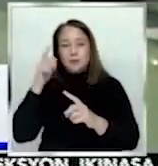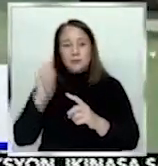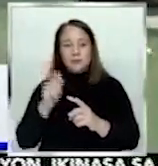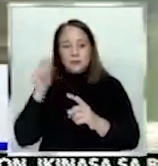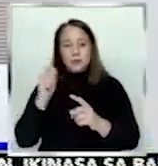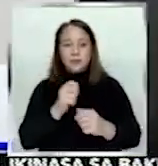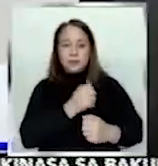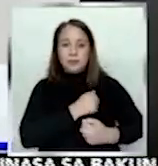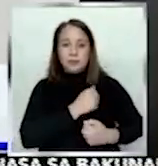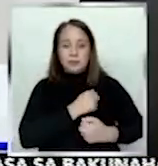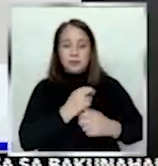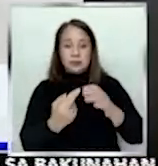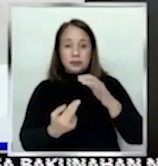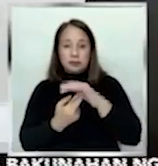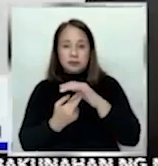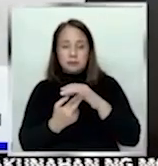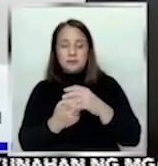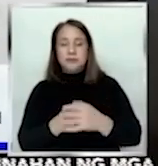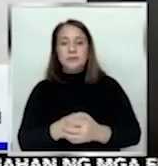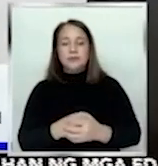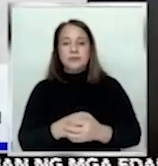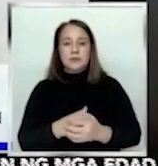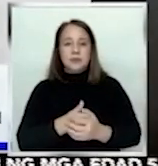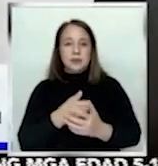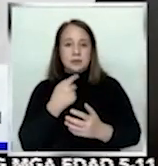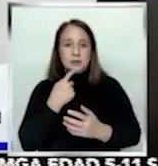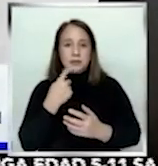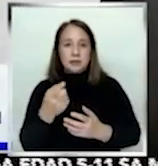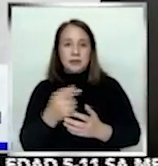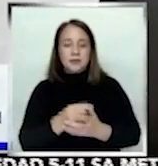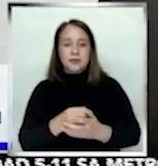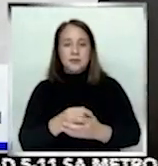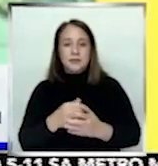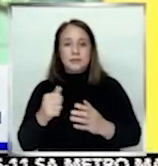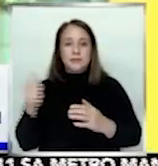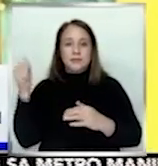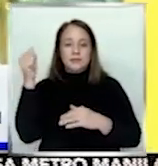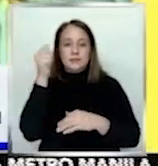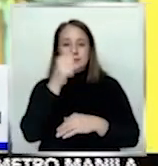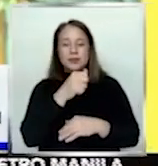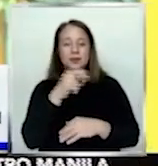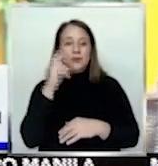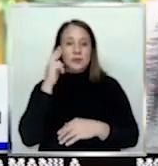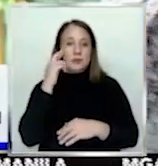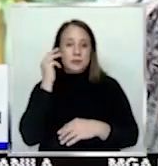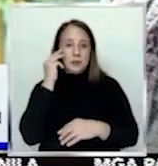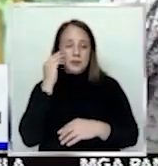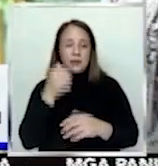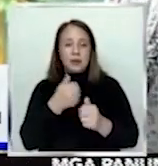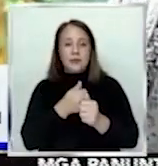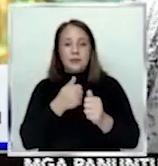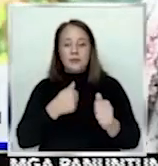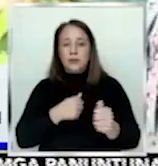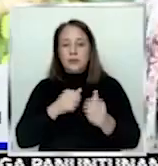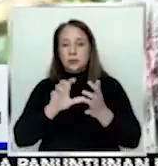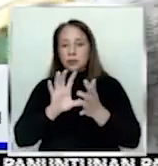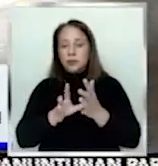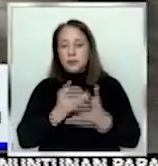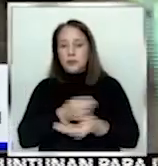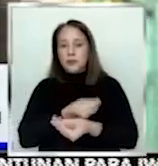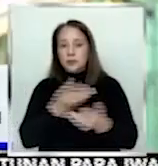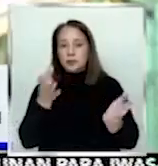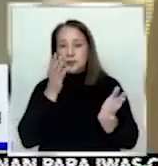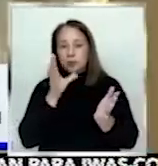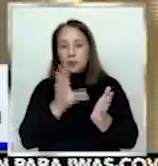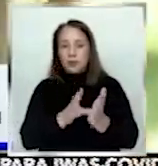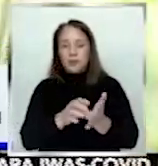personnel. Sa isang pahayag, sinabi ni Deputy Speaker Rodante Marcoleta na dapat iwasan ng COMELEC ang pagbibigay ng komento na